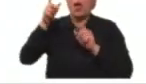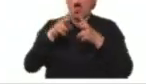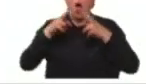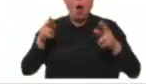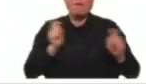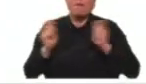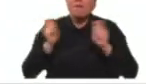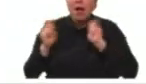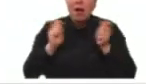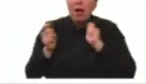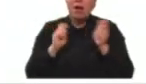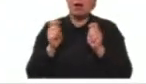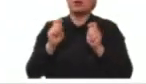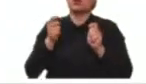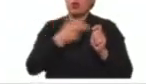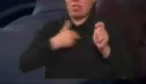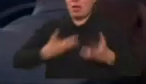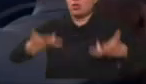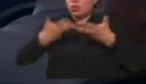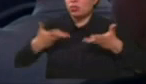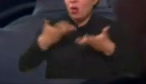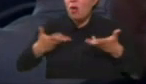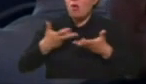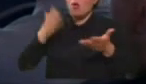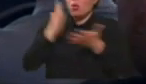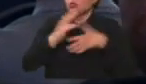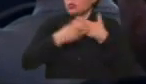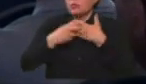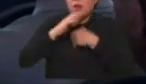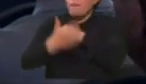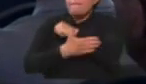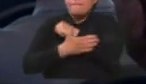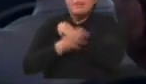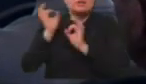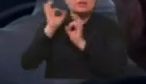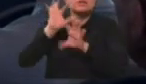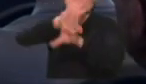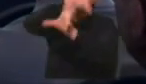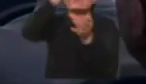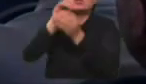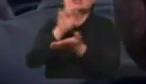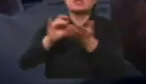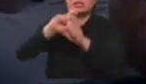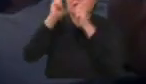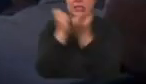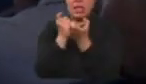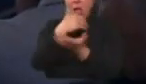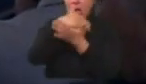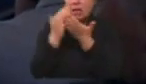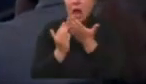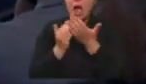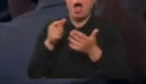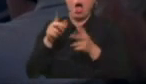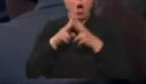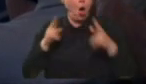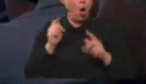okresach wakacyjnych, co nasze stowarzyszenie zbadało na podstawie danych ze wszystkich gmin w całym kraju, w